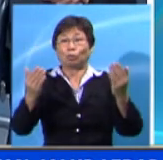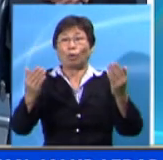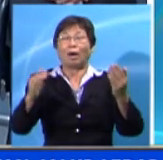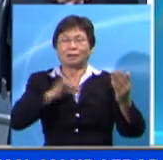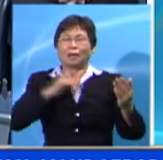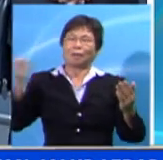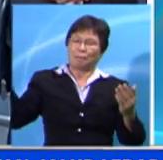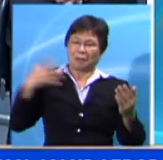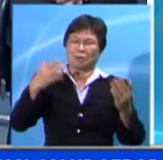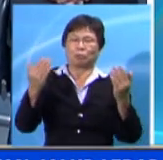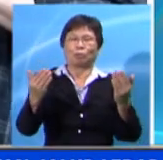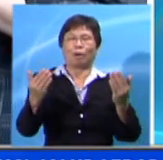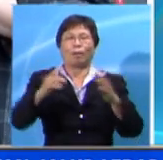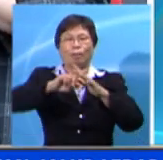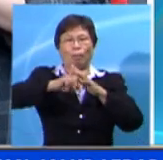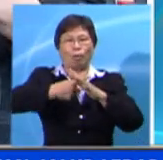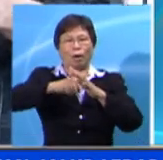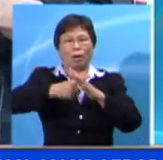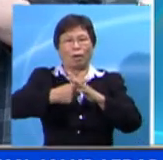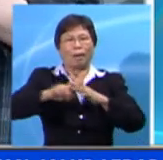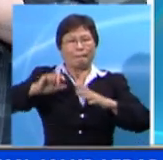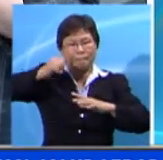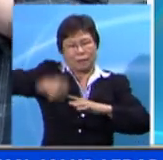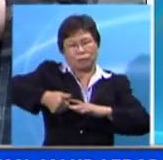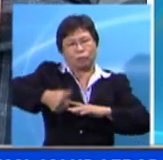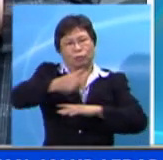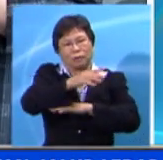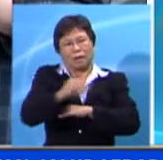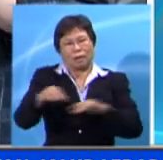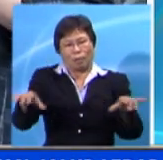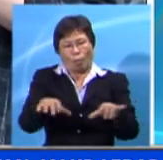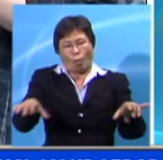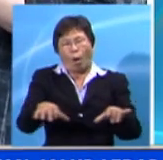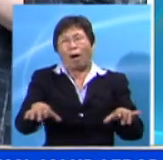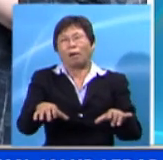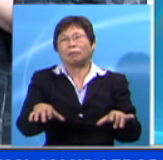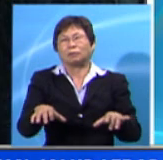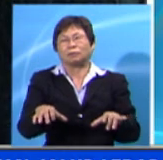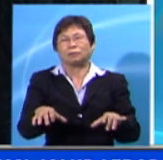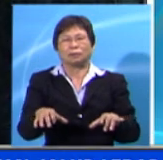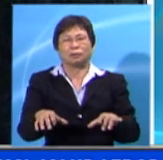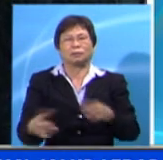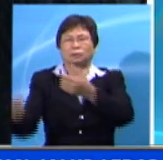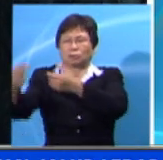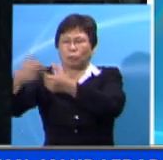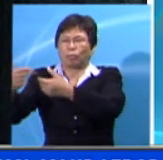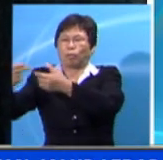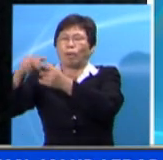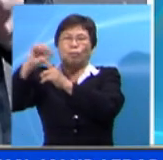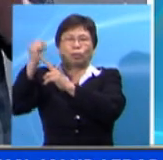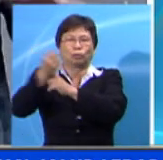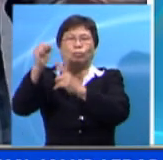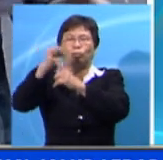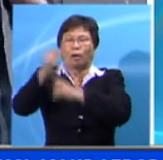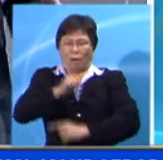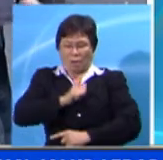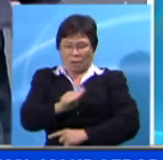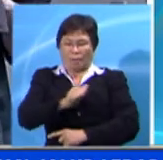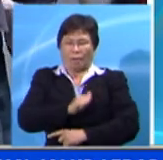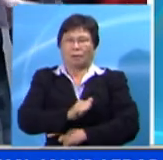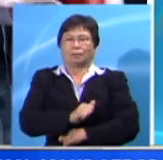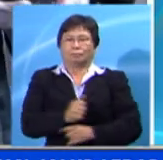difahamkan akan bermula esok dan dilaksanakan serta akan disertai oleh persatuan-persatuan AG agama